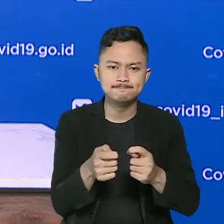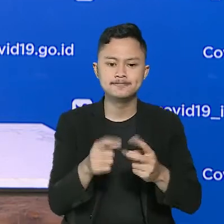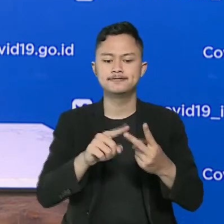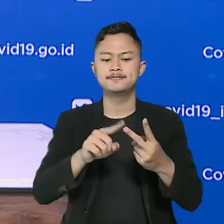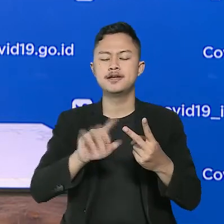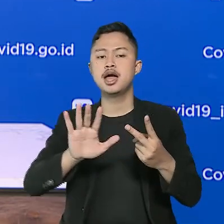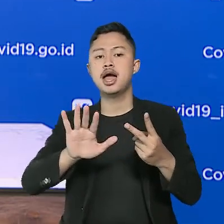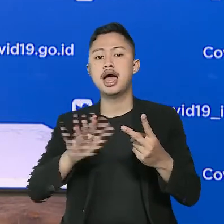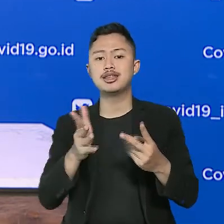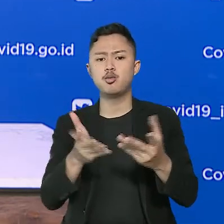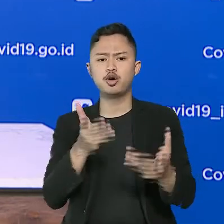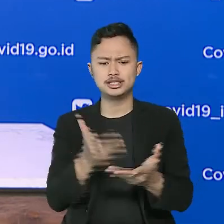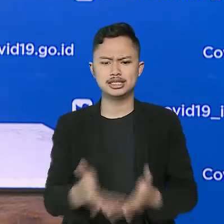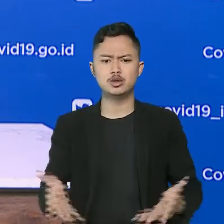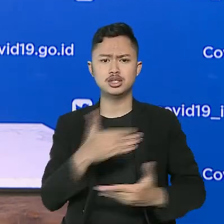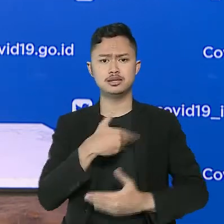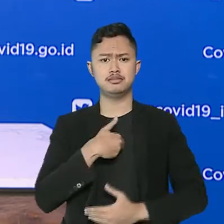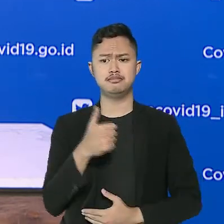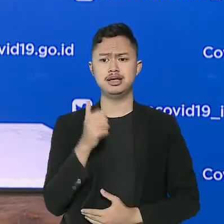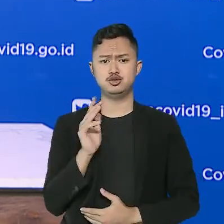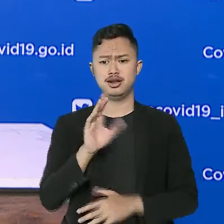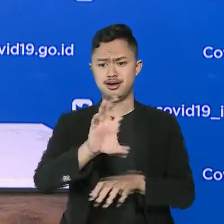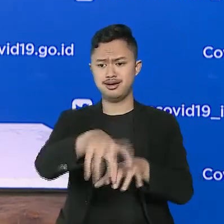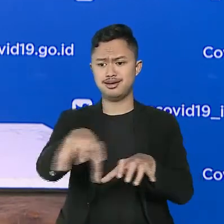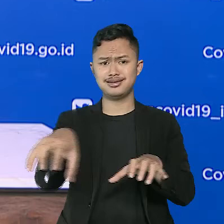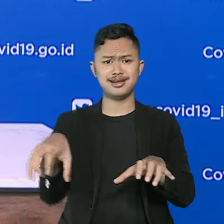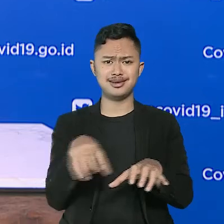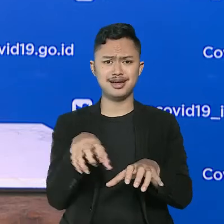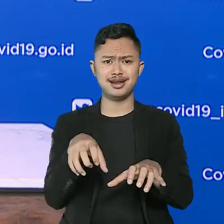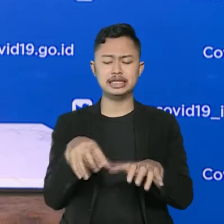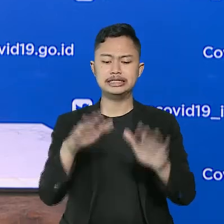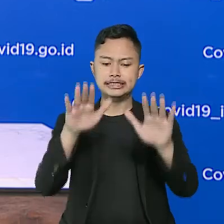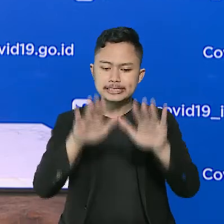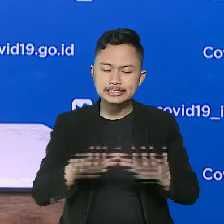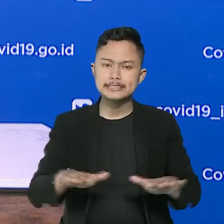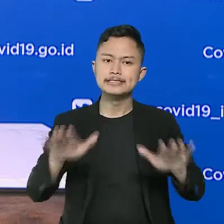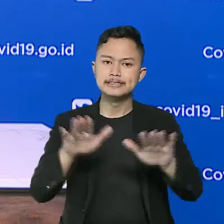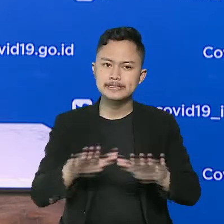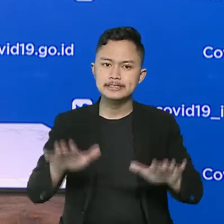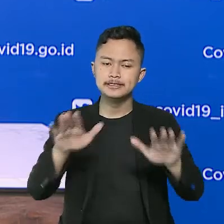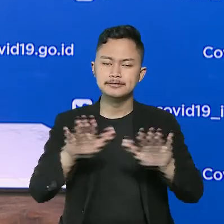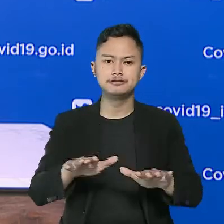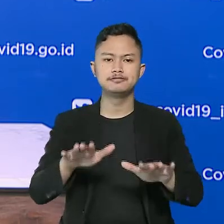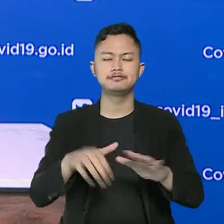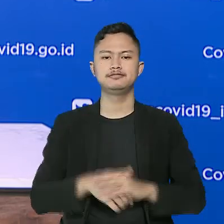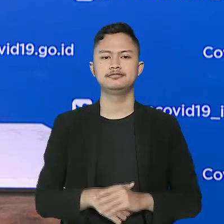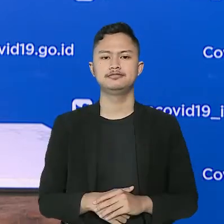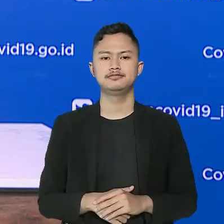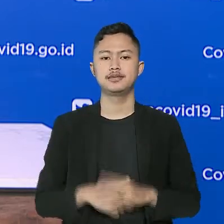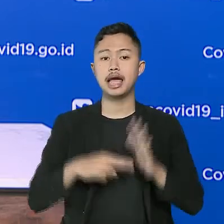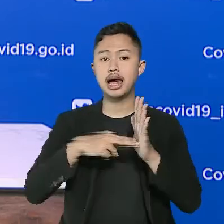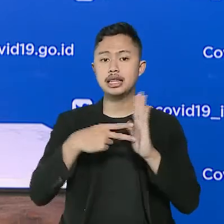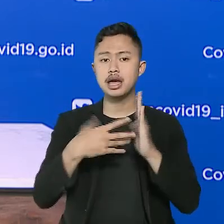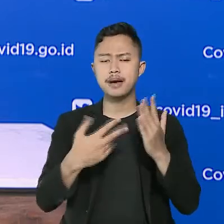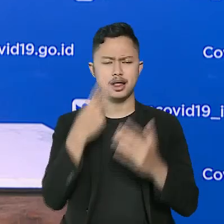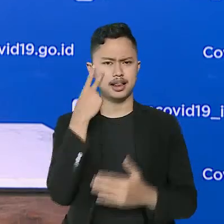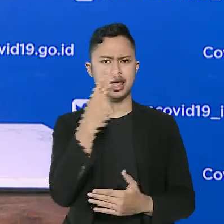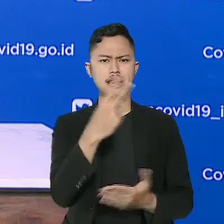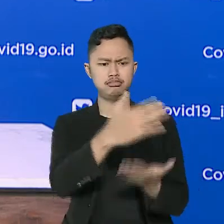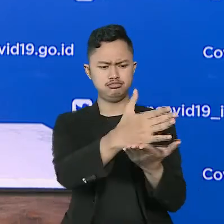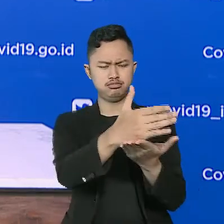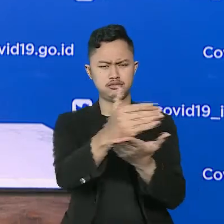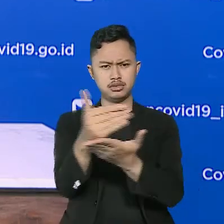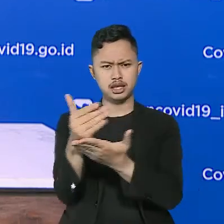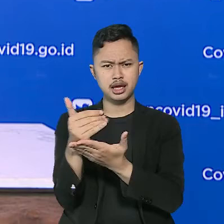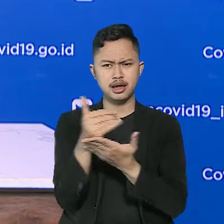mempertahankan situasi yang sudah baik ini di daerah lainnya. Dengan membaca data, maka perubahan sekecil